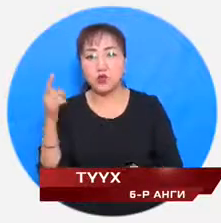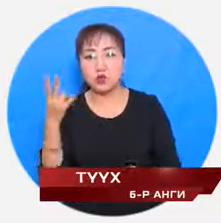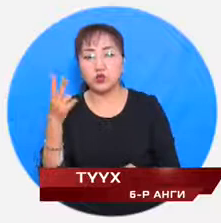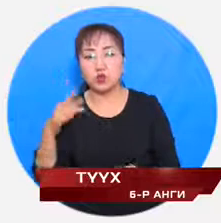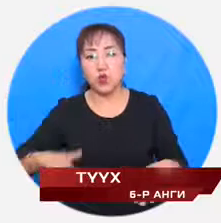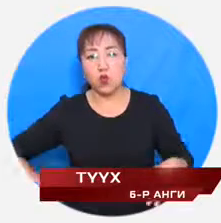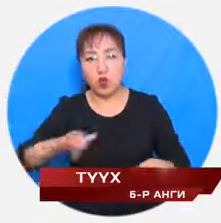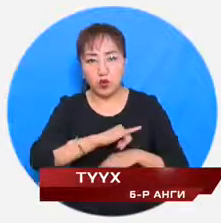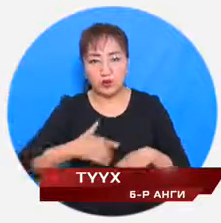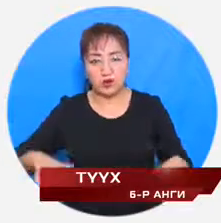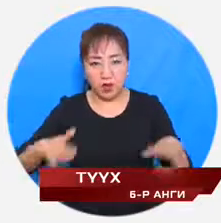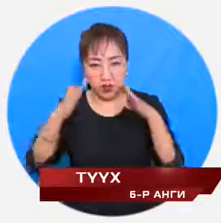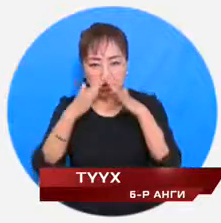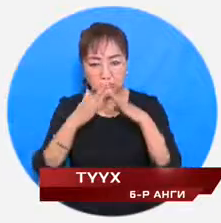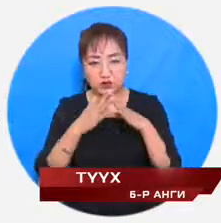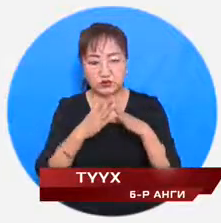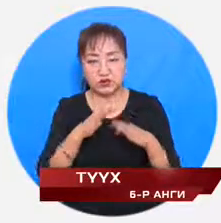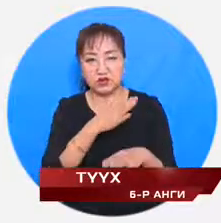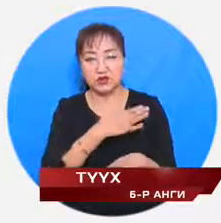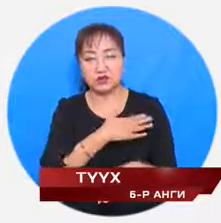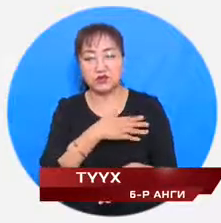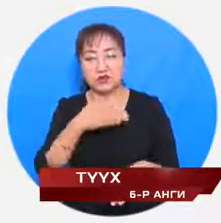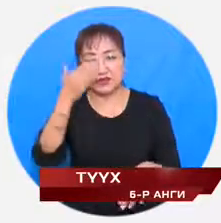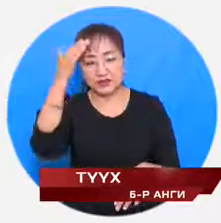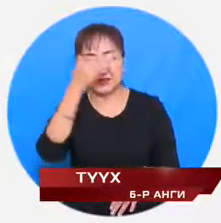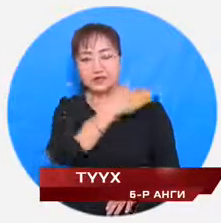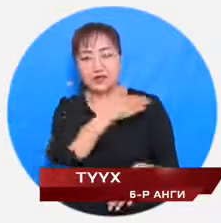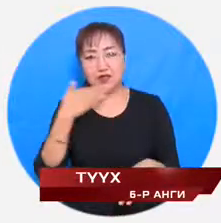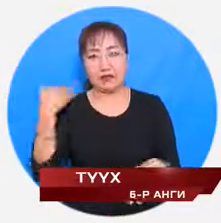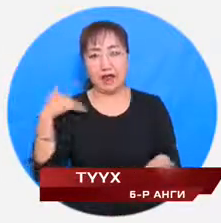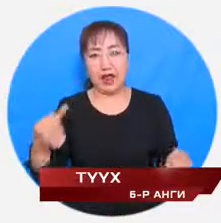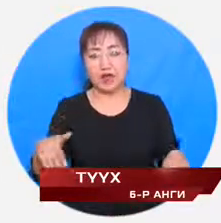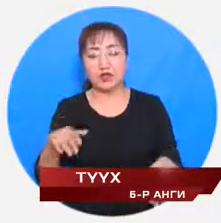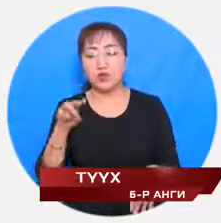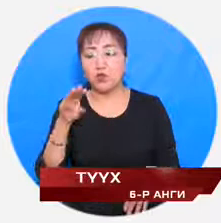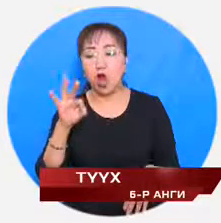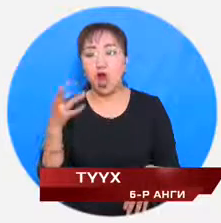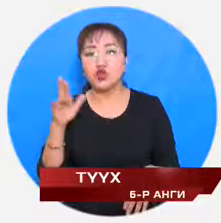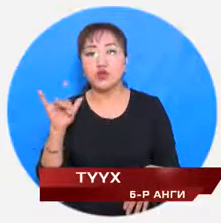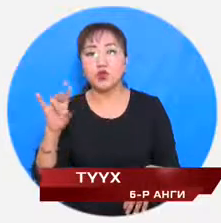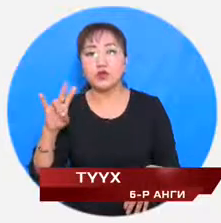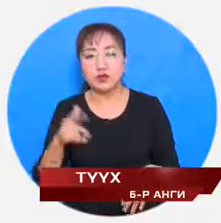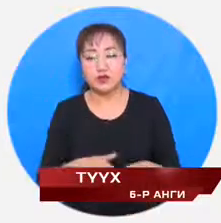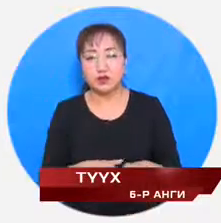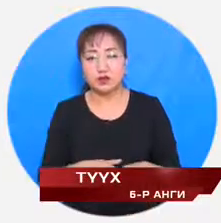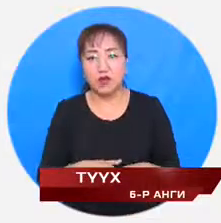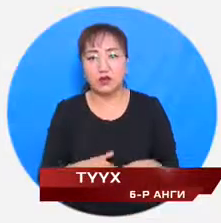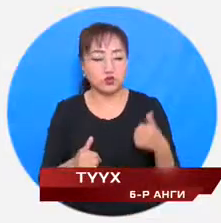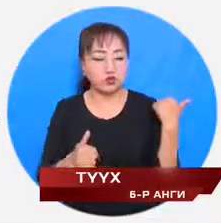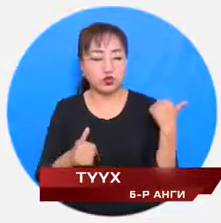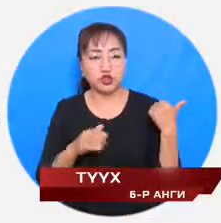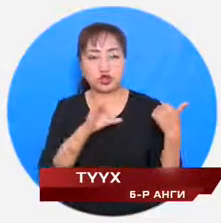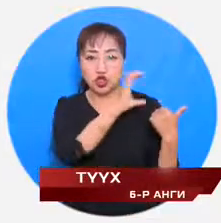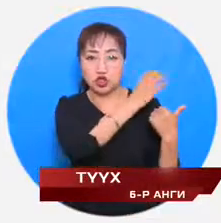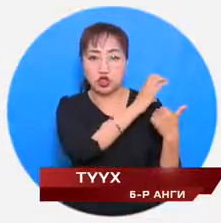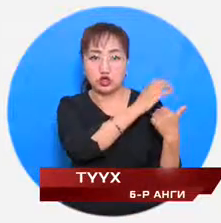байна. Модун Шаньюг захирж байсан байна. За мөн энэ үеийн газар зүйн байршлын хувьд зүүн хэсэг нь Солонгосын